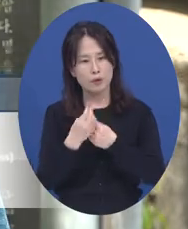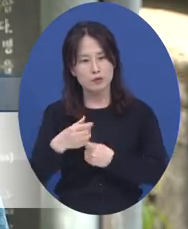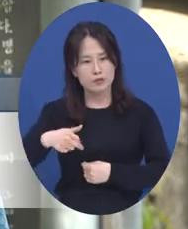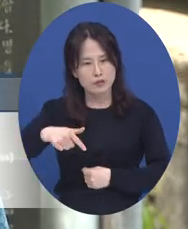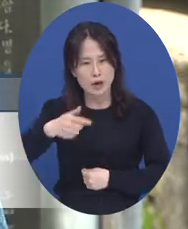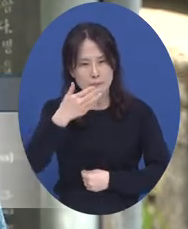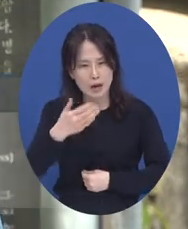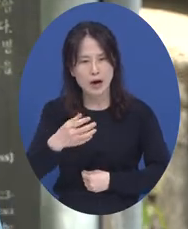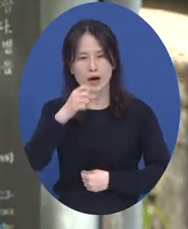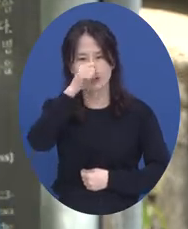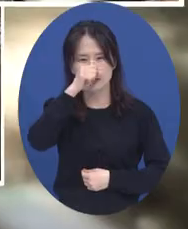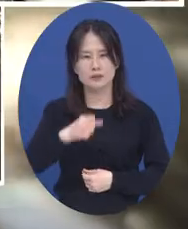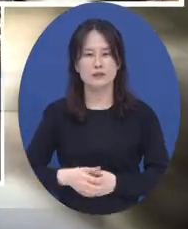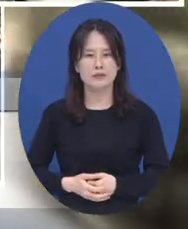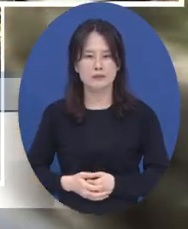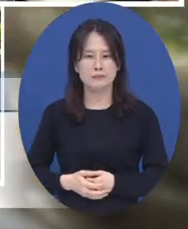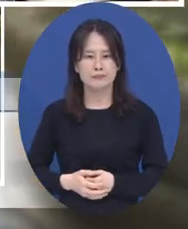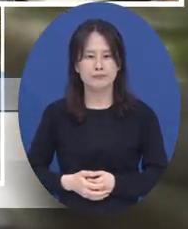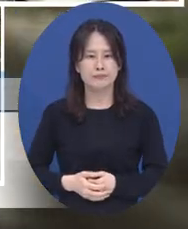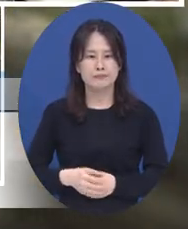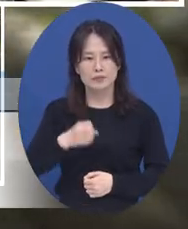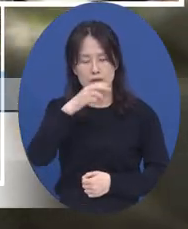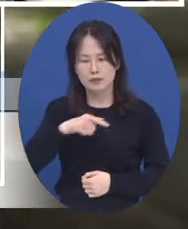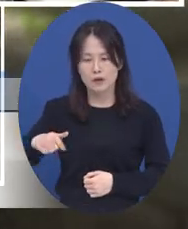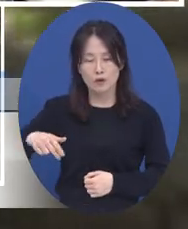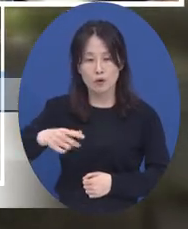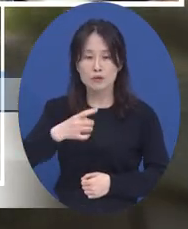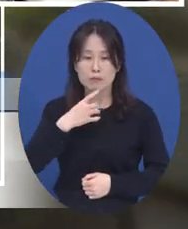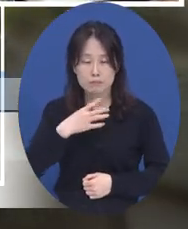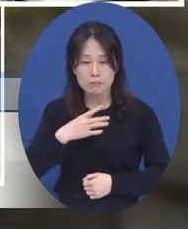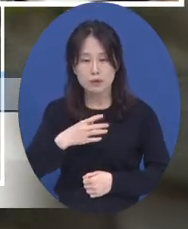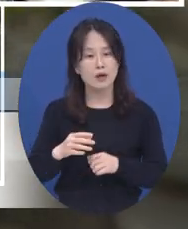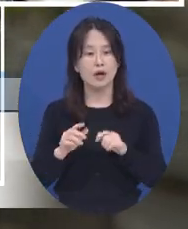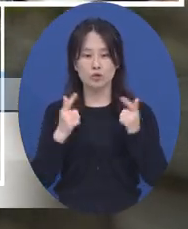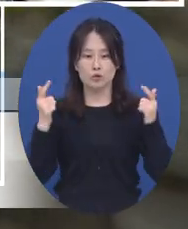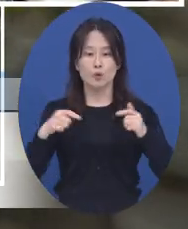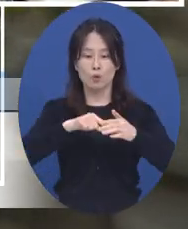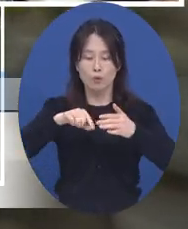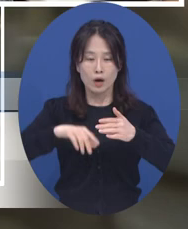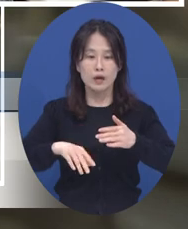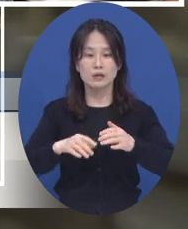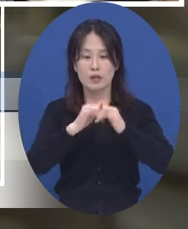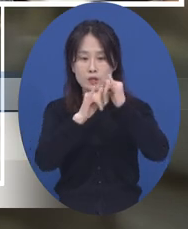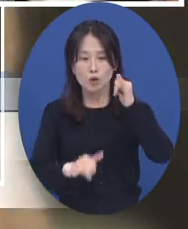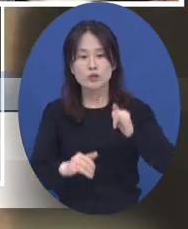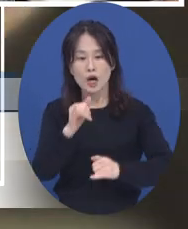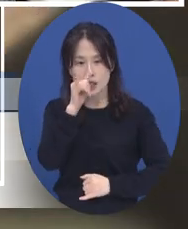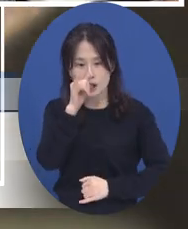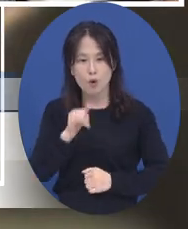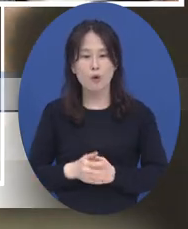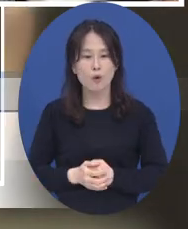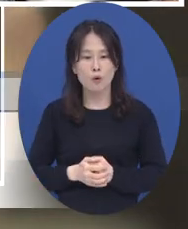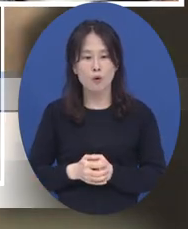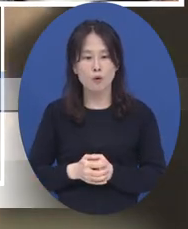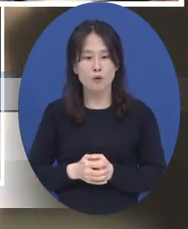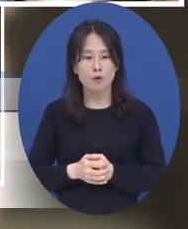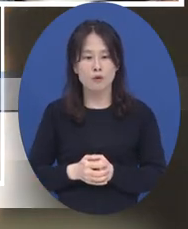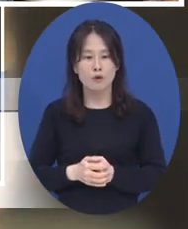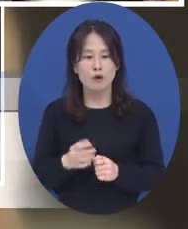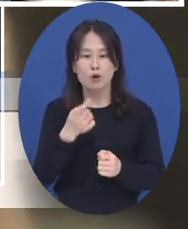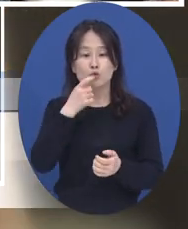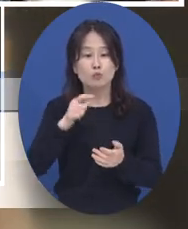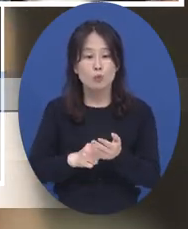편히 갈수 있어서 좋은 것 같아요. 그냥 걸을 수만 있는 길이었는데 그 속에 담긴 역사가 이런 거였구나라는 거를